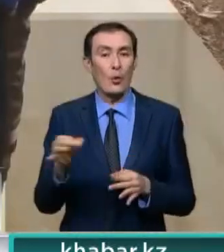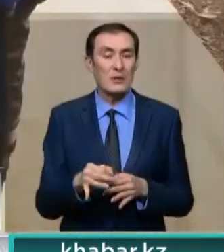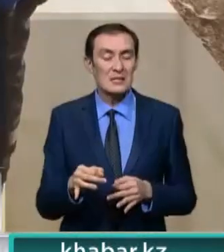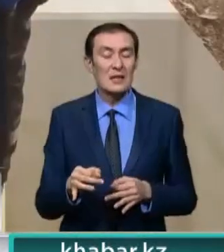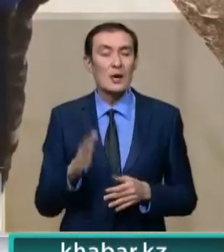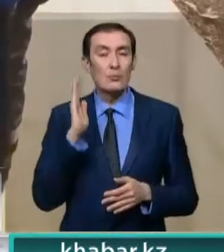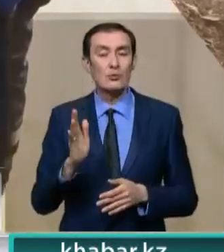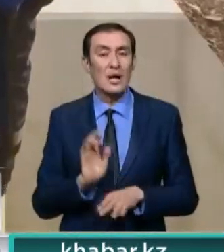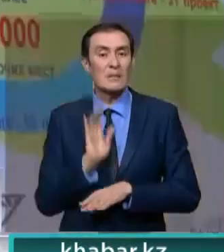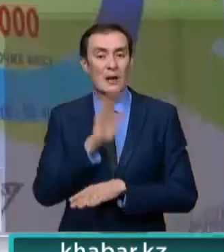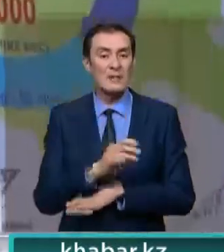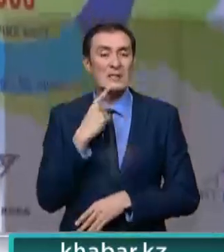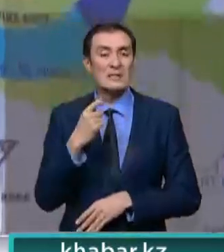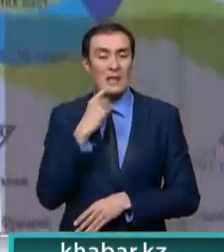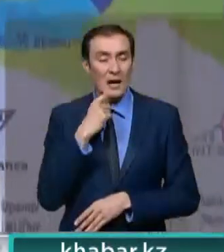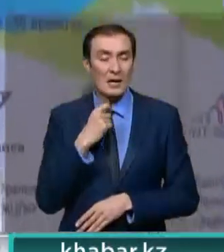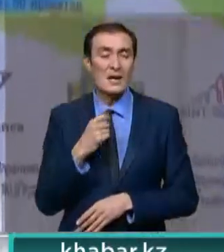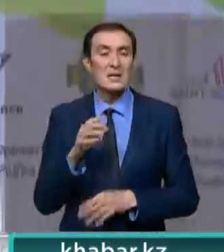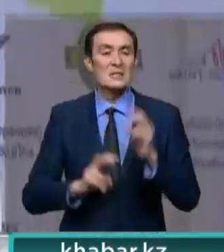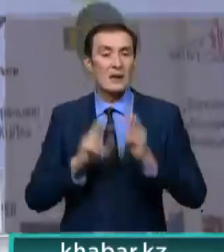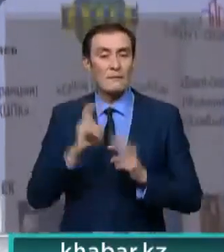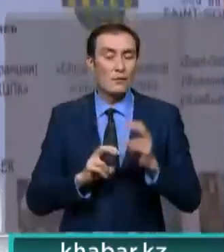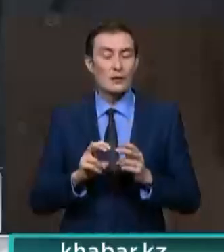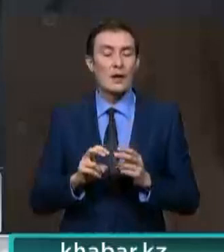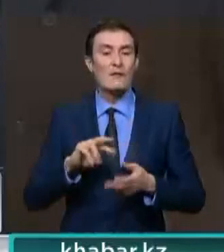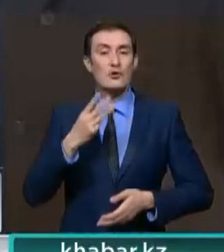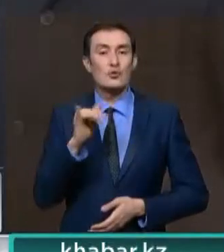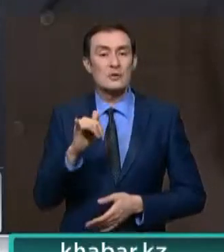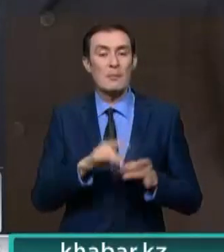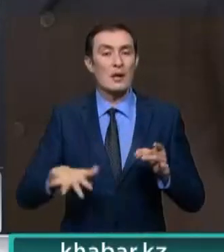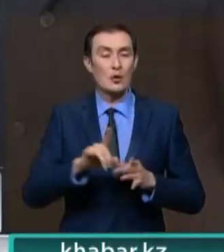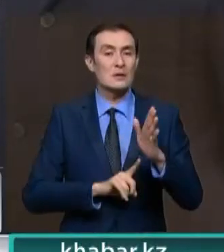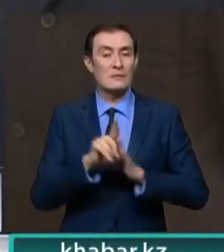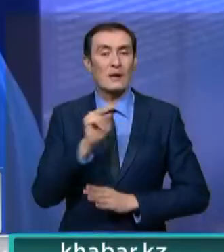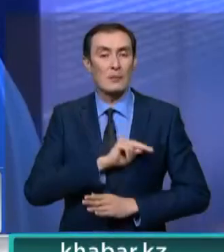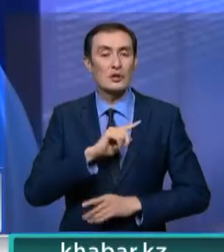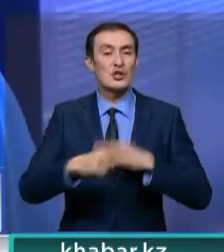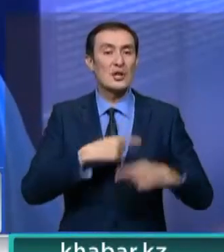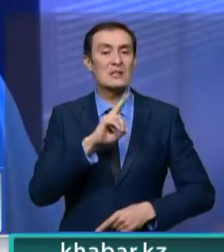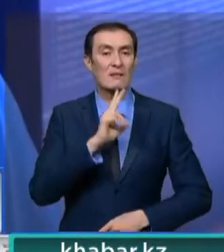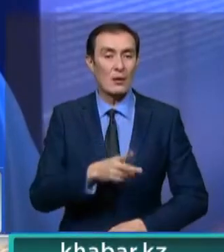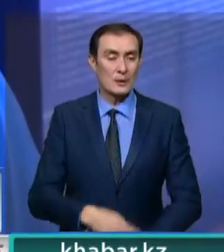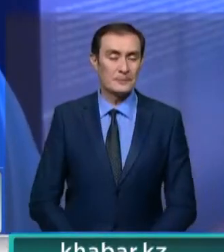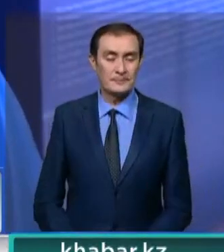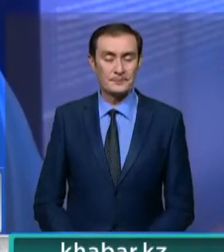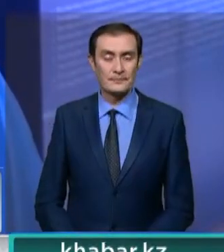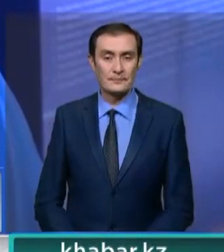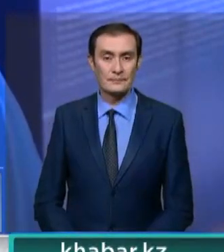все регионы скоро отправится сахар. Сахарный завод в Шуском районе планируют запустить через 2 года.